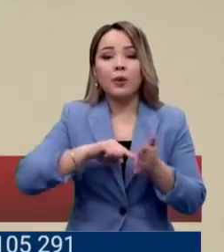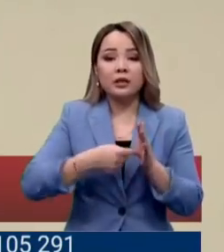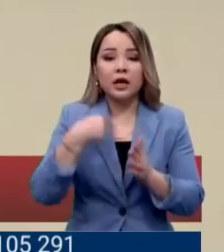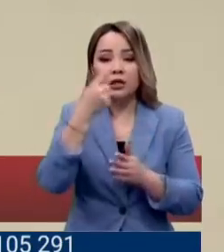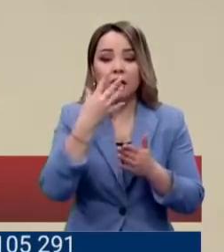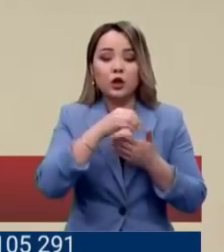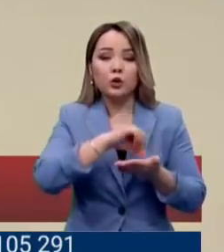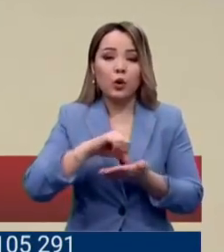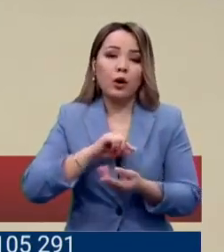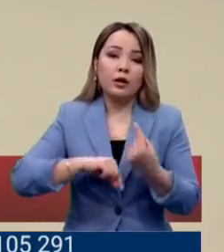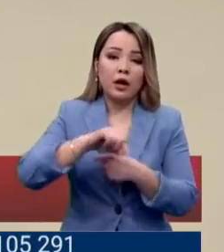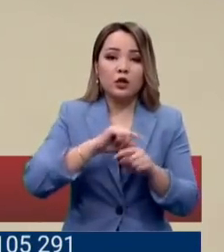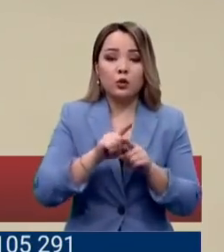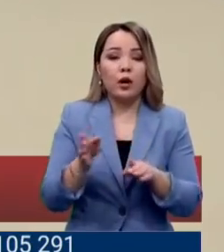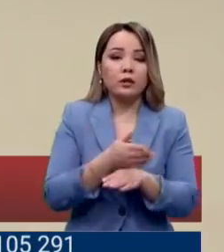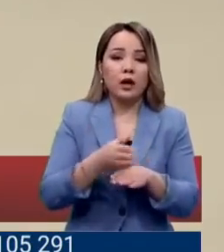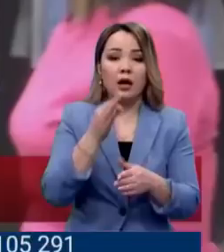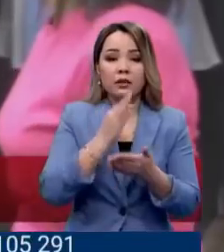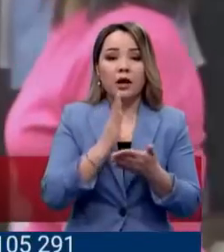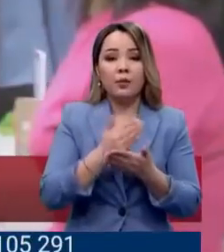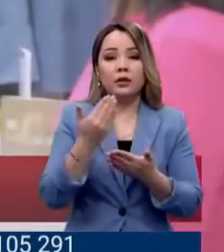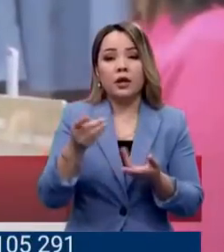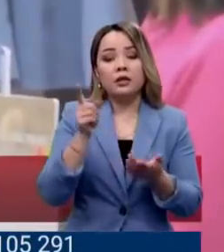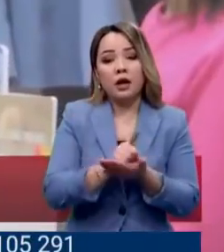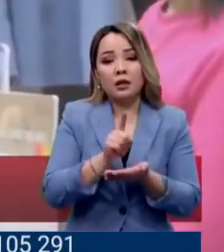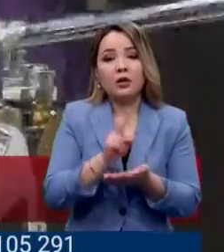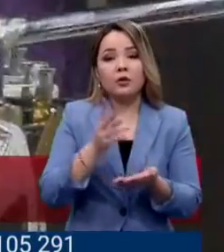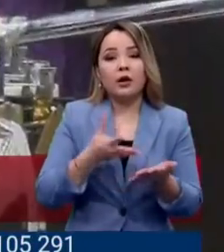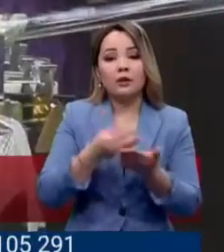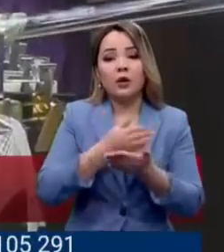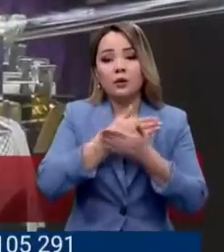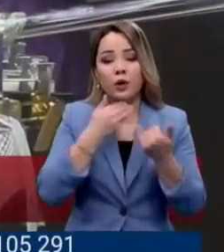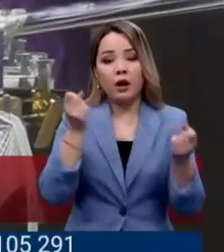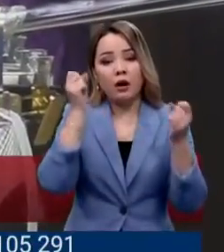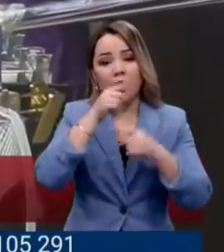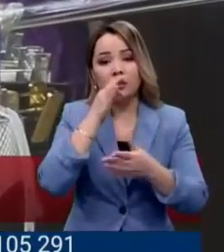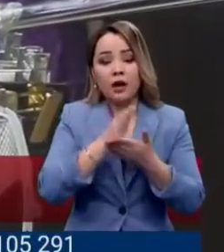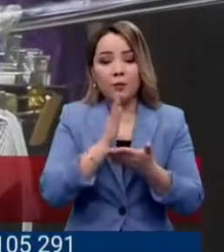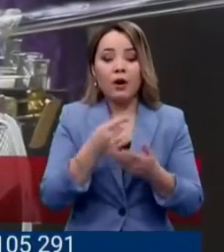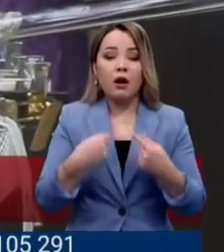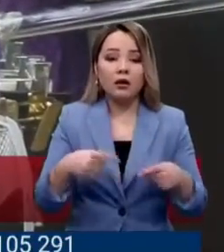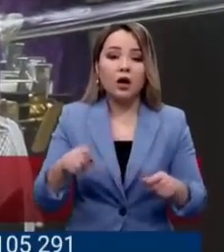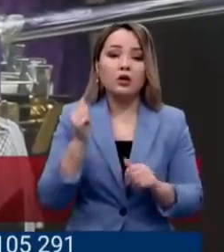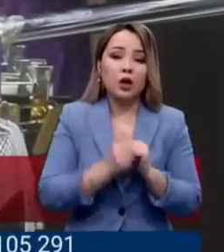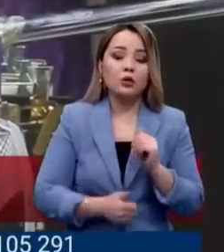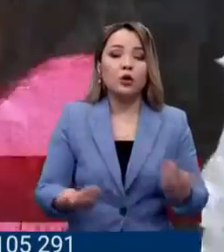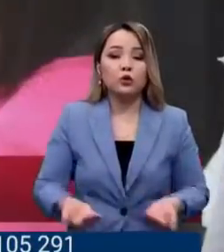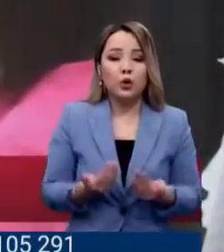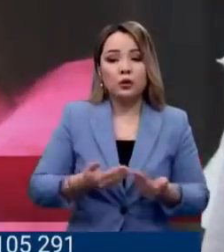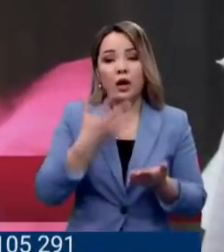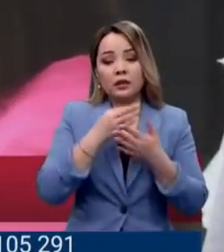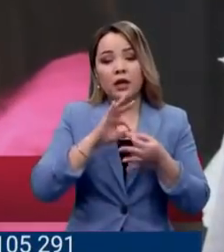жеке тұлғаларды кәсіпкерлерден ажырату. Сол арқылы салықтан жалтарған азаматтарды анықтау. Енді әр тұрғынның мобильді аударымы